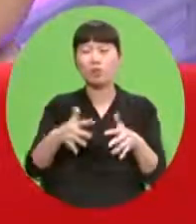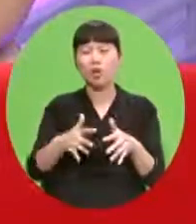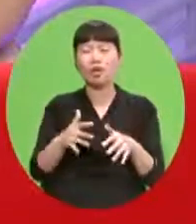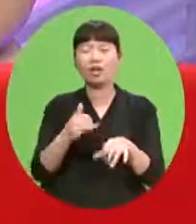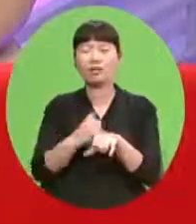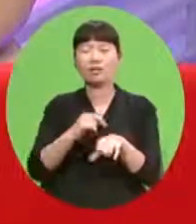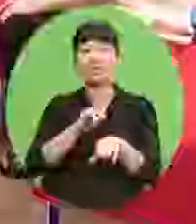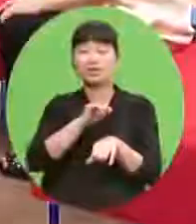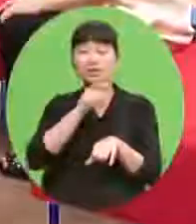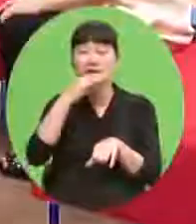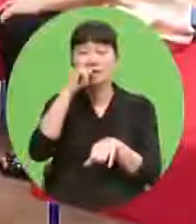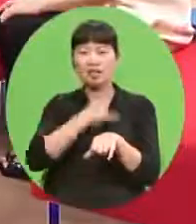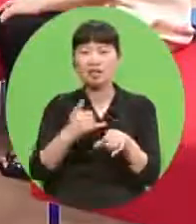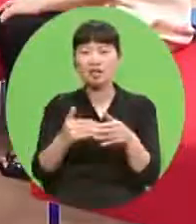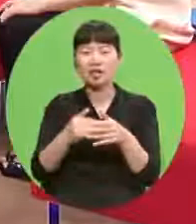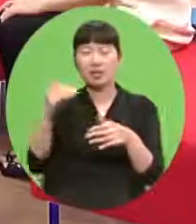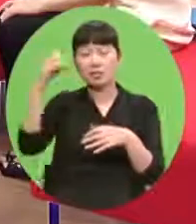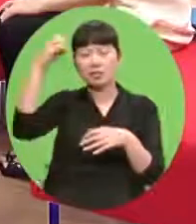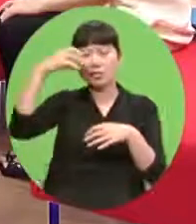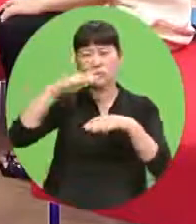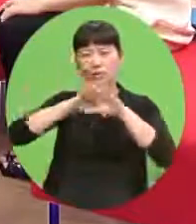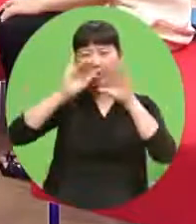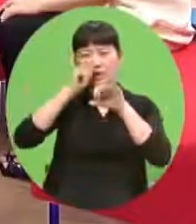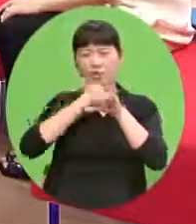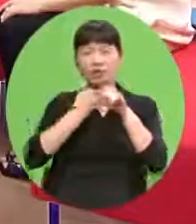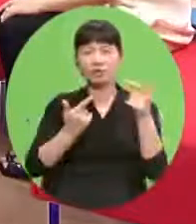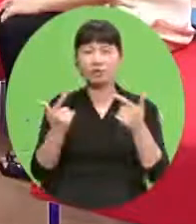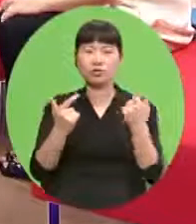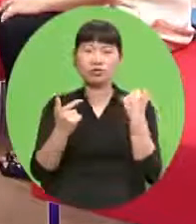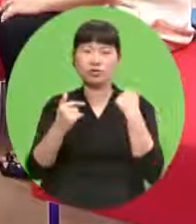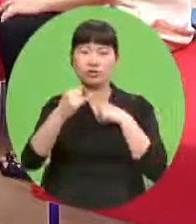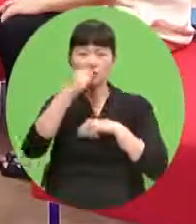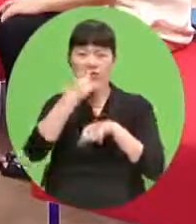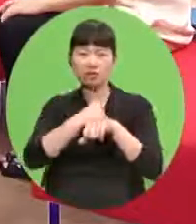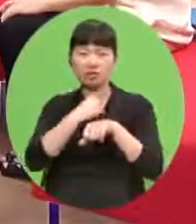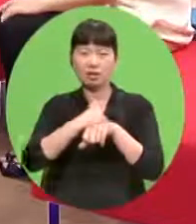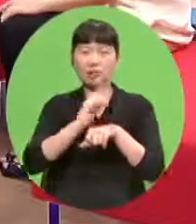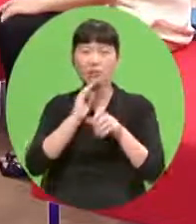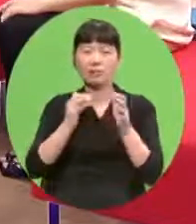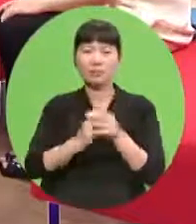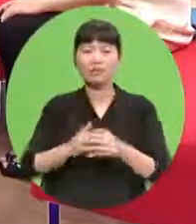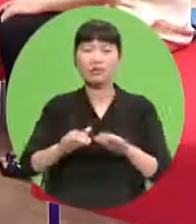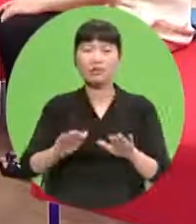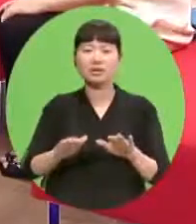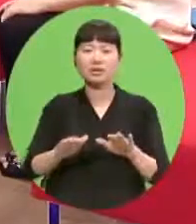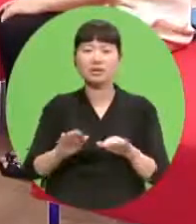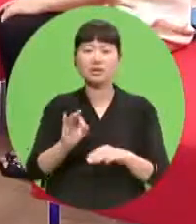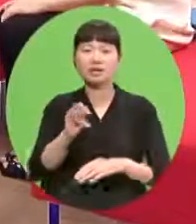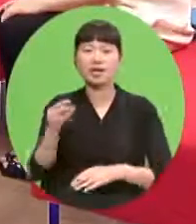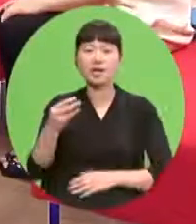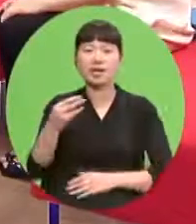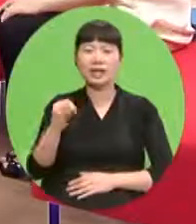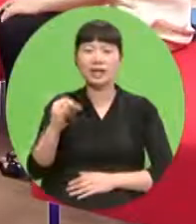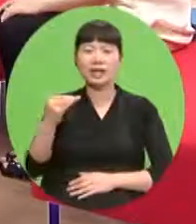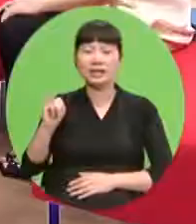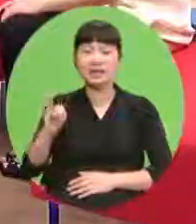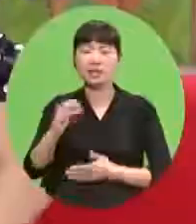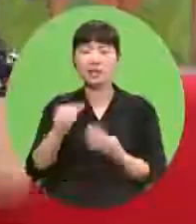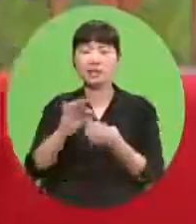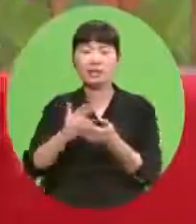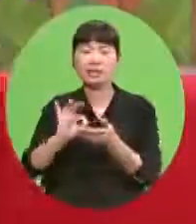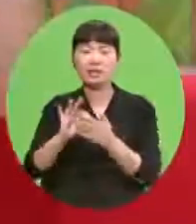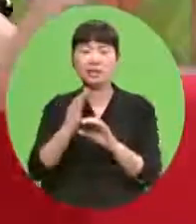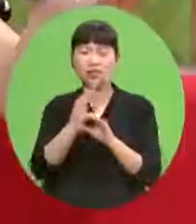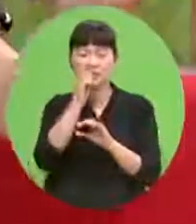상당히 바람직합니다. 그래서 네. 조명은 밝게 해야지만 조절력 그거를 할 수가 있고 또한 요즘 뭐 네. LED 많이 쓰잖아요, 교수님. 네.